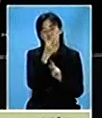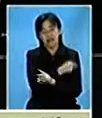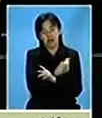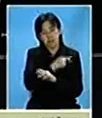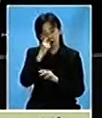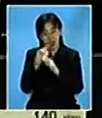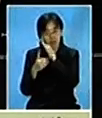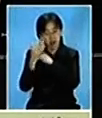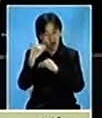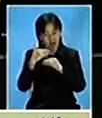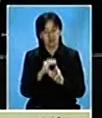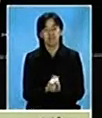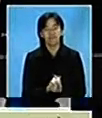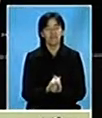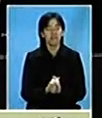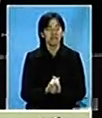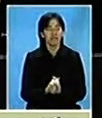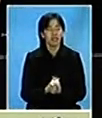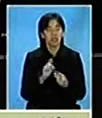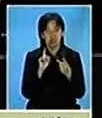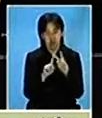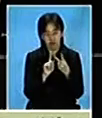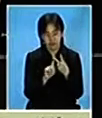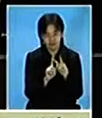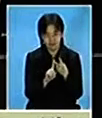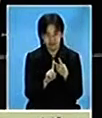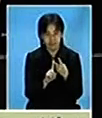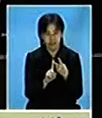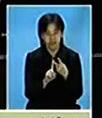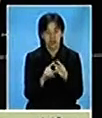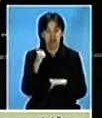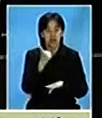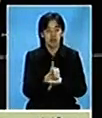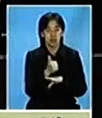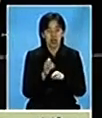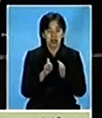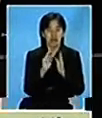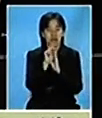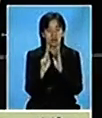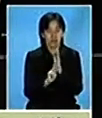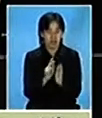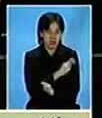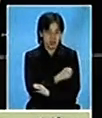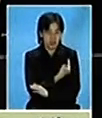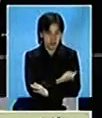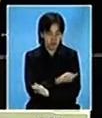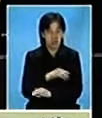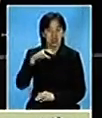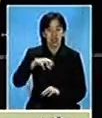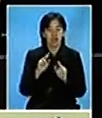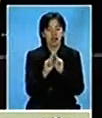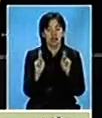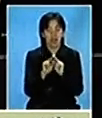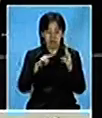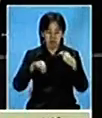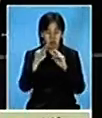แพทย์แผนไทยประยุกต์และนายวราสิทธิ์กาญจนสูตรผู้อำนวยการฝ่ายกฎหมายสาธารณสุขสำนักงานคณะกรรมการกฤษฎีกา